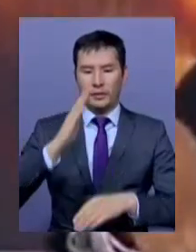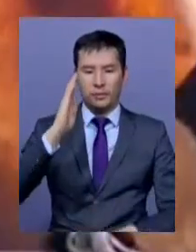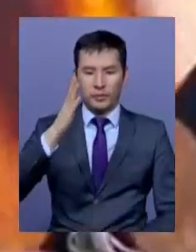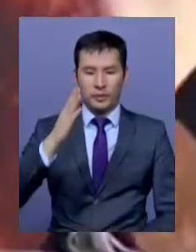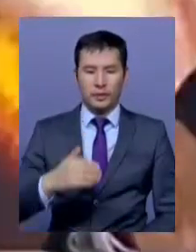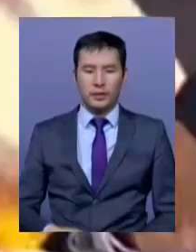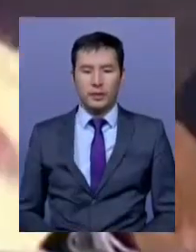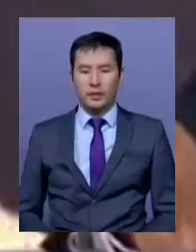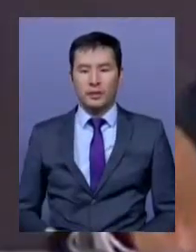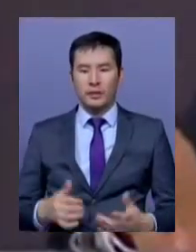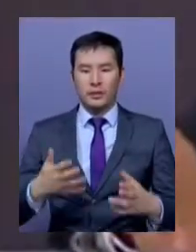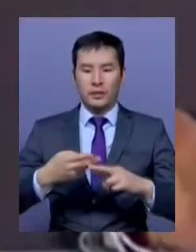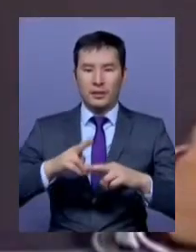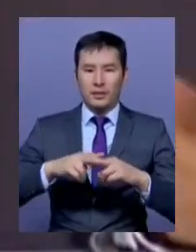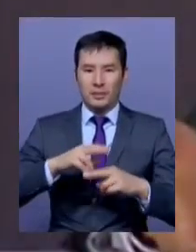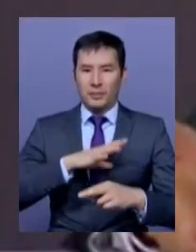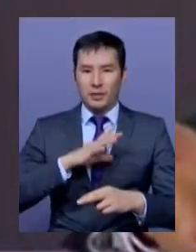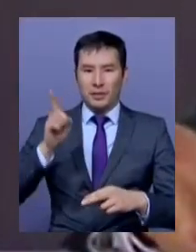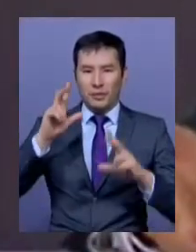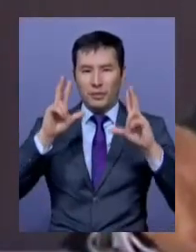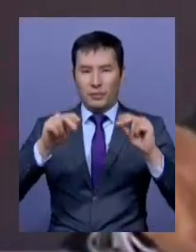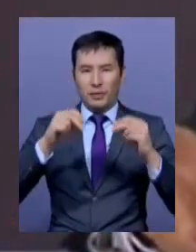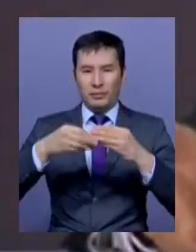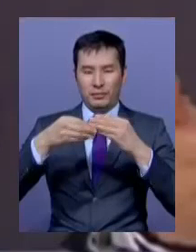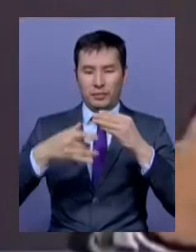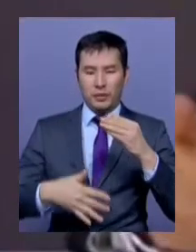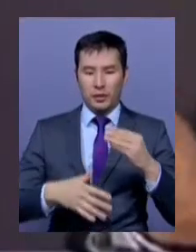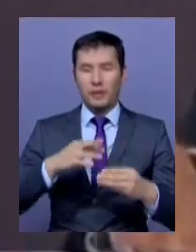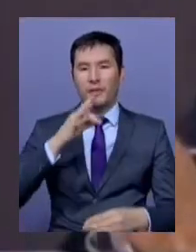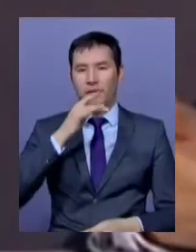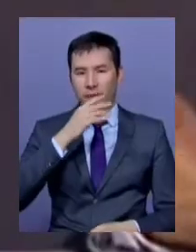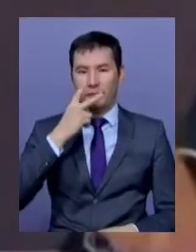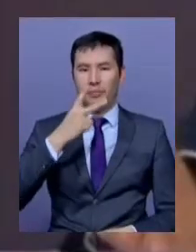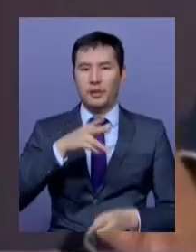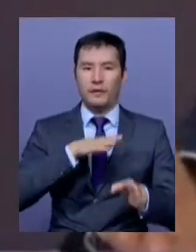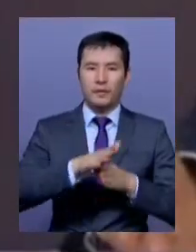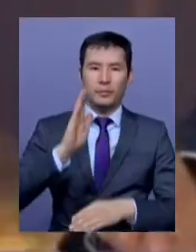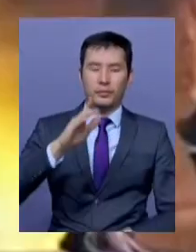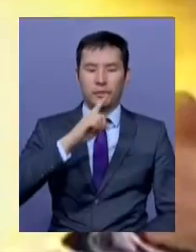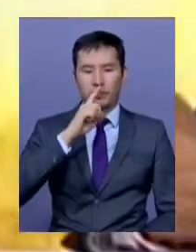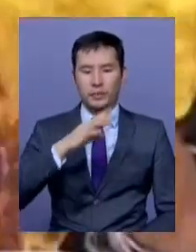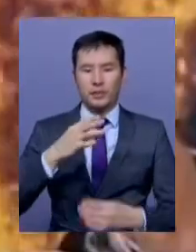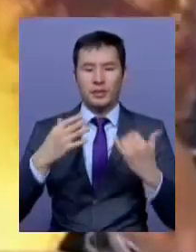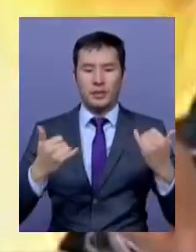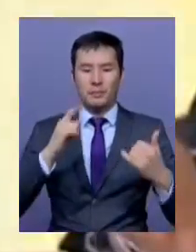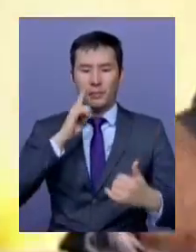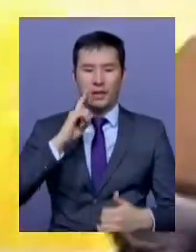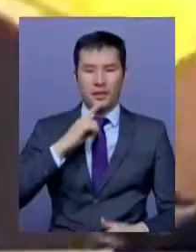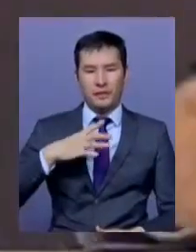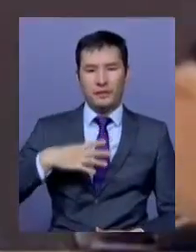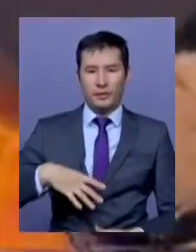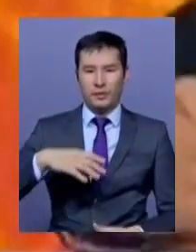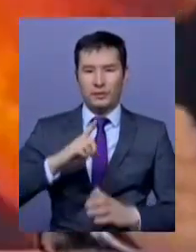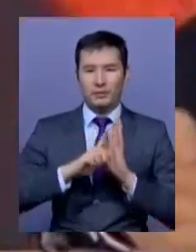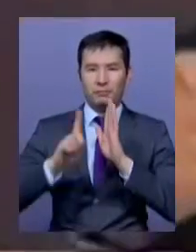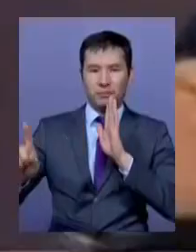қызмет көрсетеді, бірақ ішінде 30-50%-ға дейін шектеушілік бар. Сонда кәсіпкер өзінің есебіне қарап ойлайды. Егер 30% болса, ол